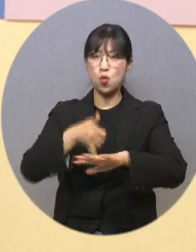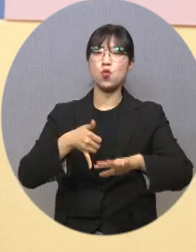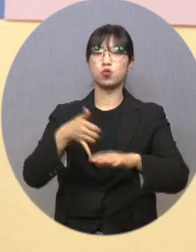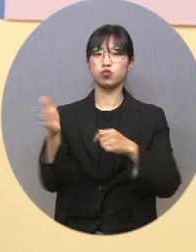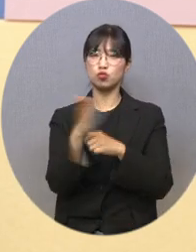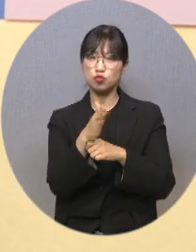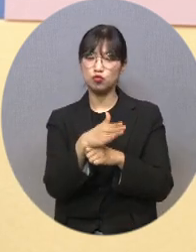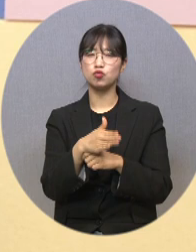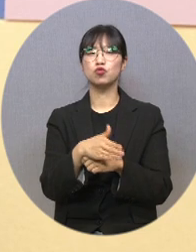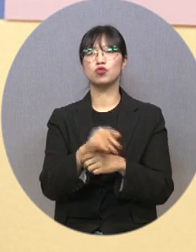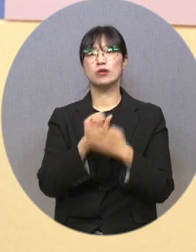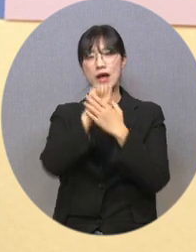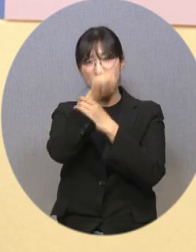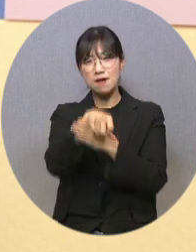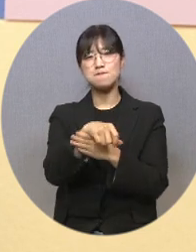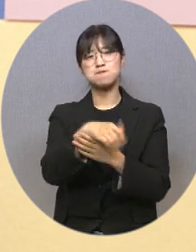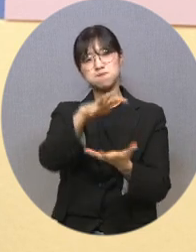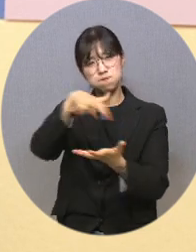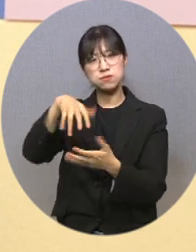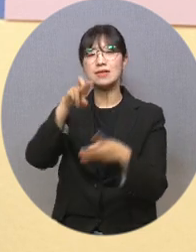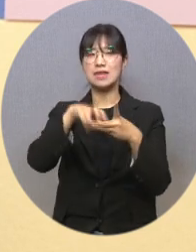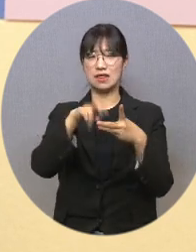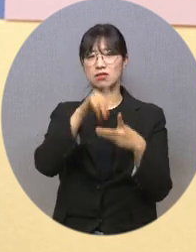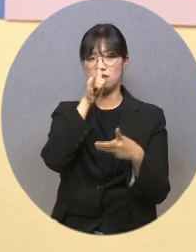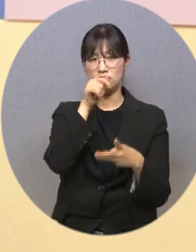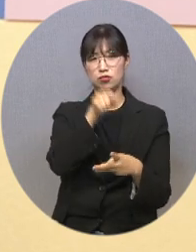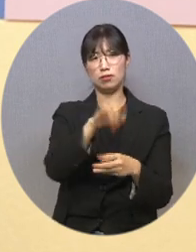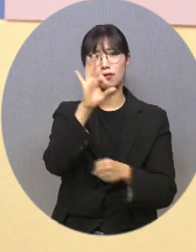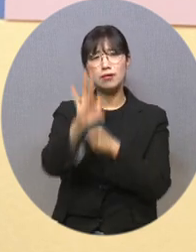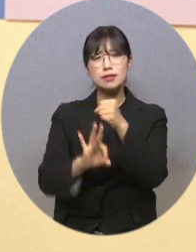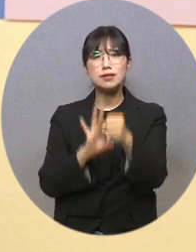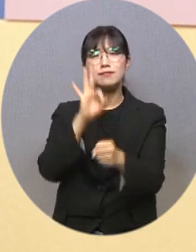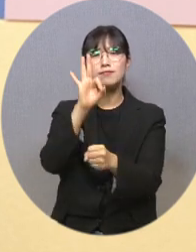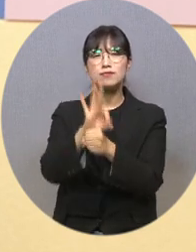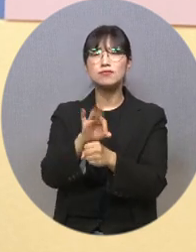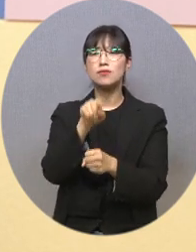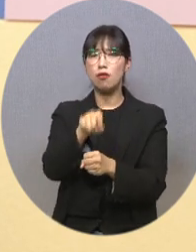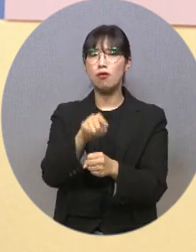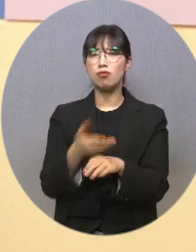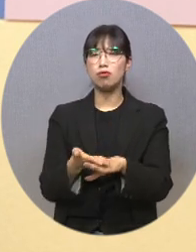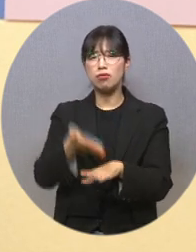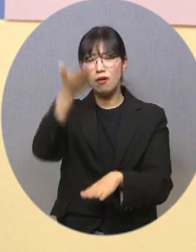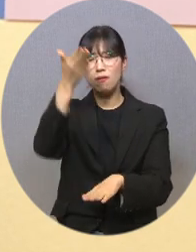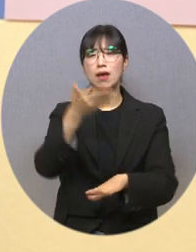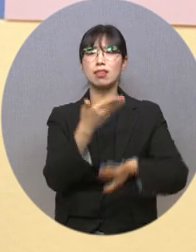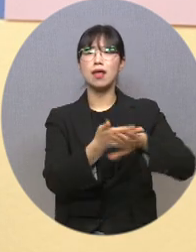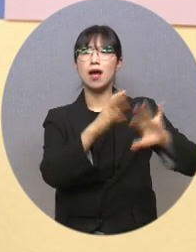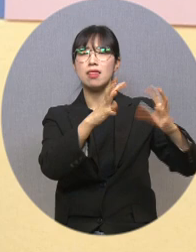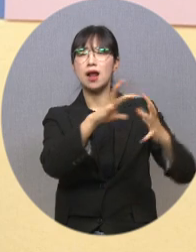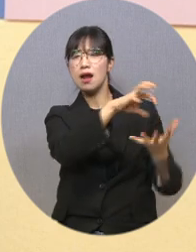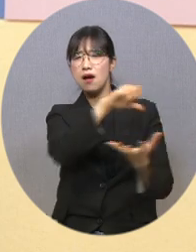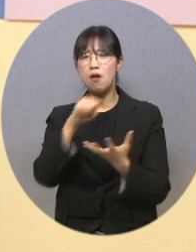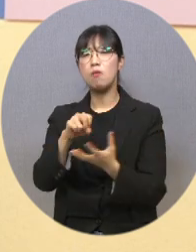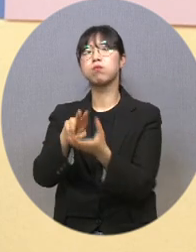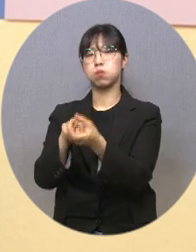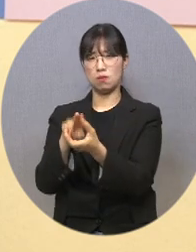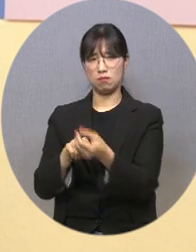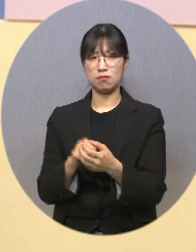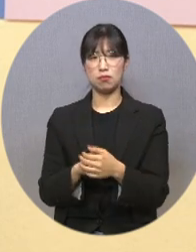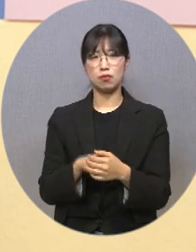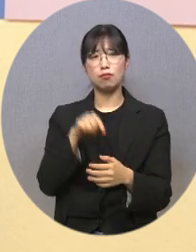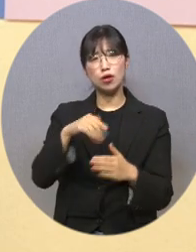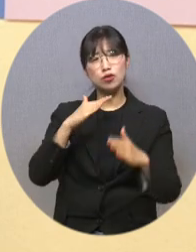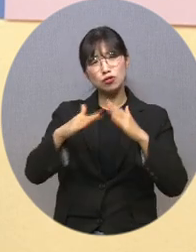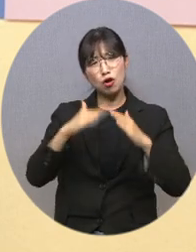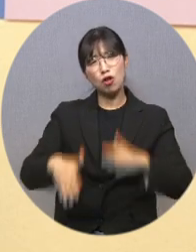이게 10년이 지나도록 수입산을 거기서 판매를 하고 있더라고요. 전남의 친환경